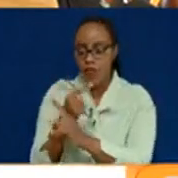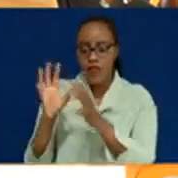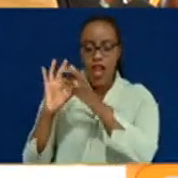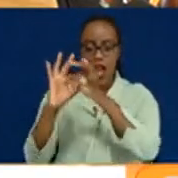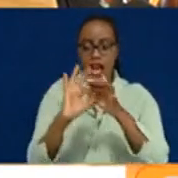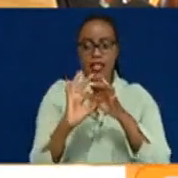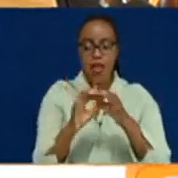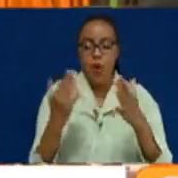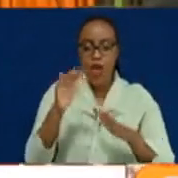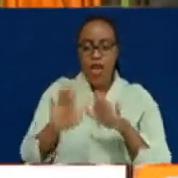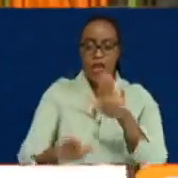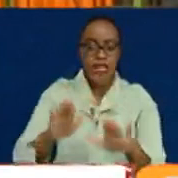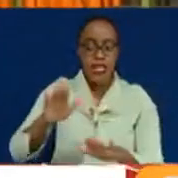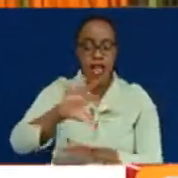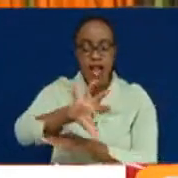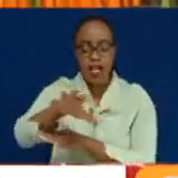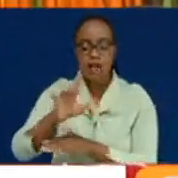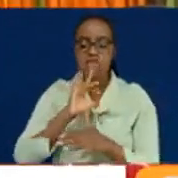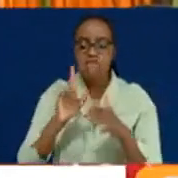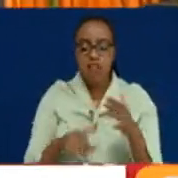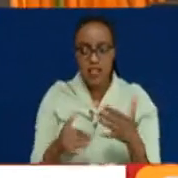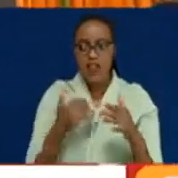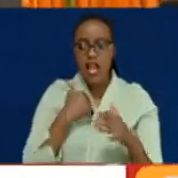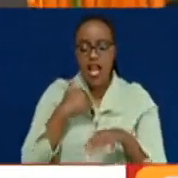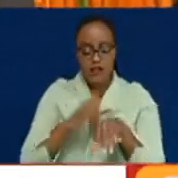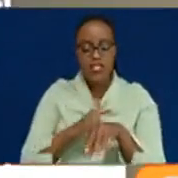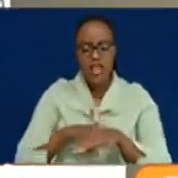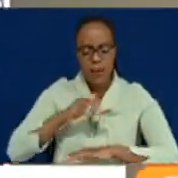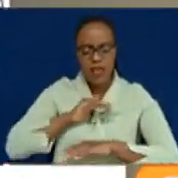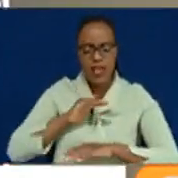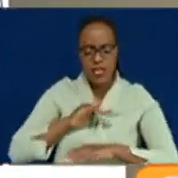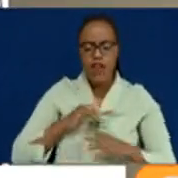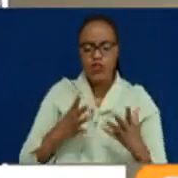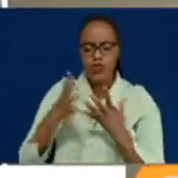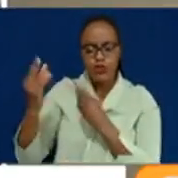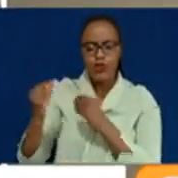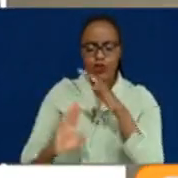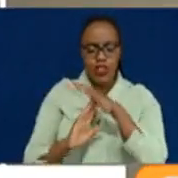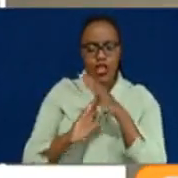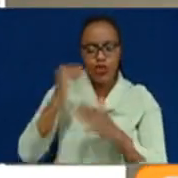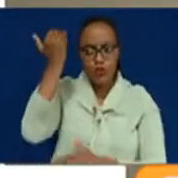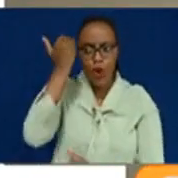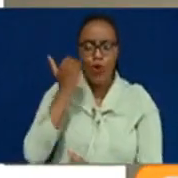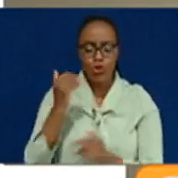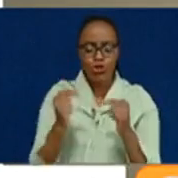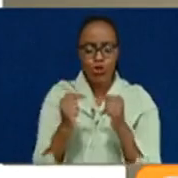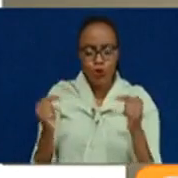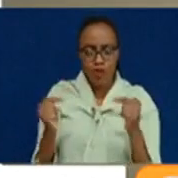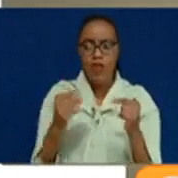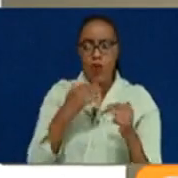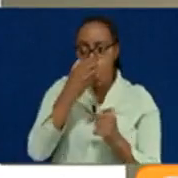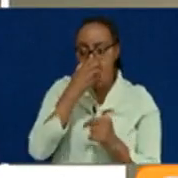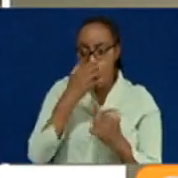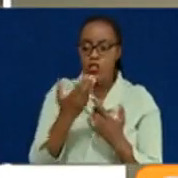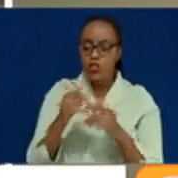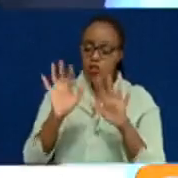Azimio katika kaunti ya Kirinyaga, amesema bado kuna muda uliosalia wa kufika katika mahakama ya upeo na kumtaka Ruto